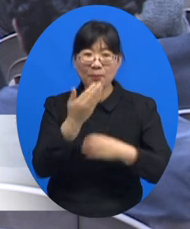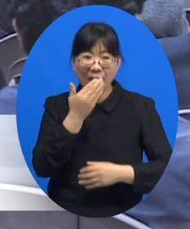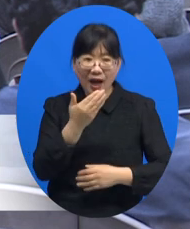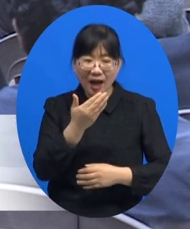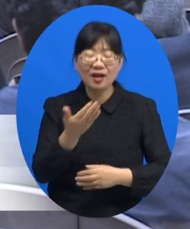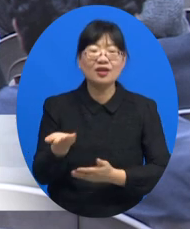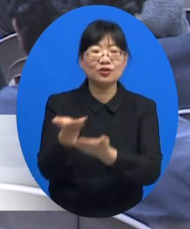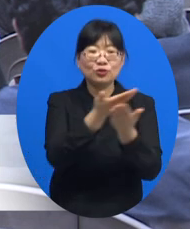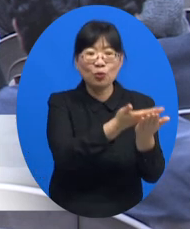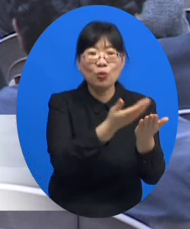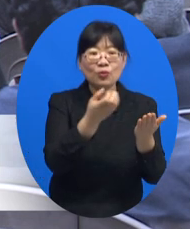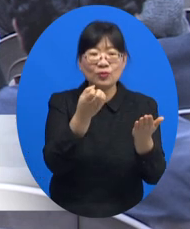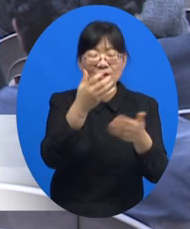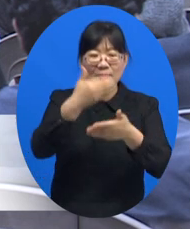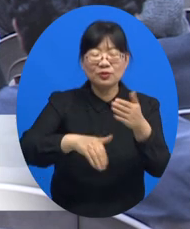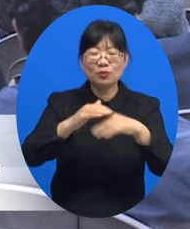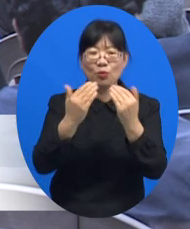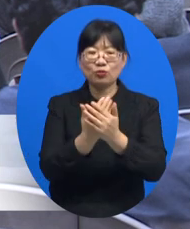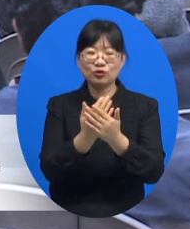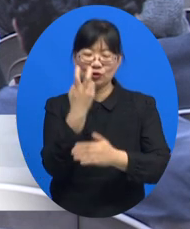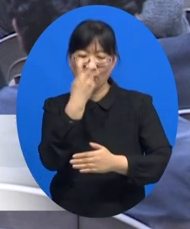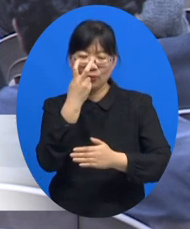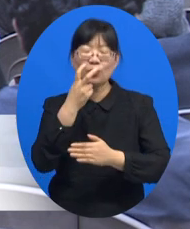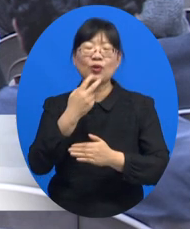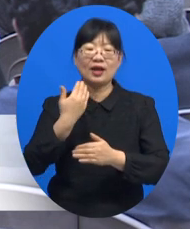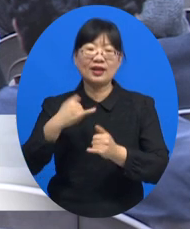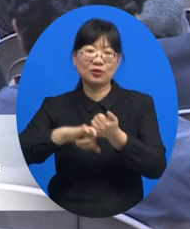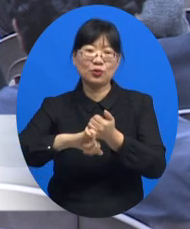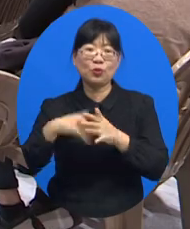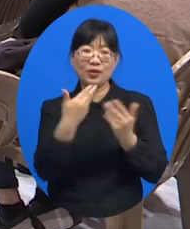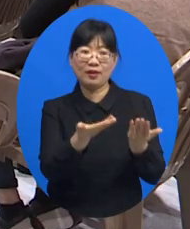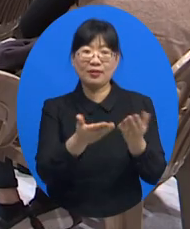적극 검토하겠다고 약속했습니다 앵커리포트입니다